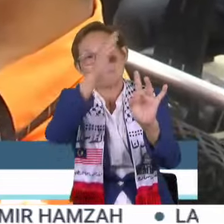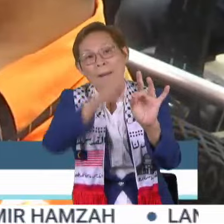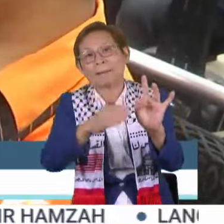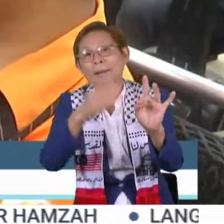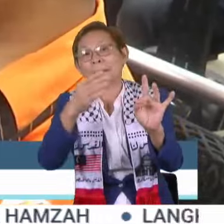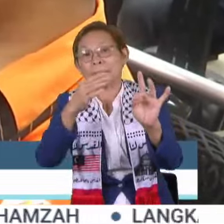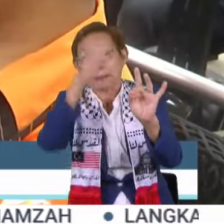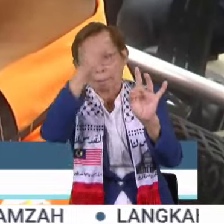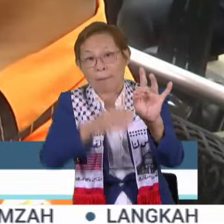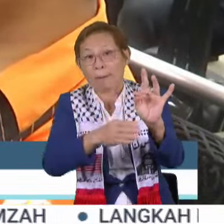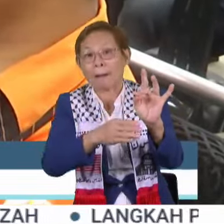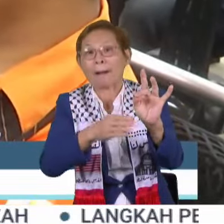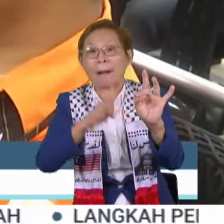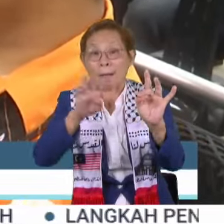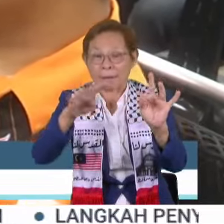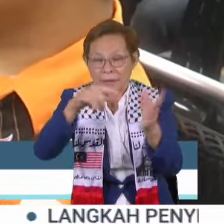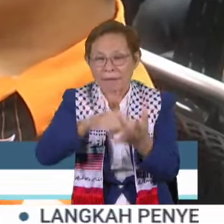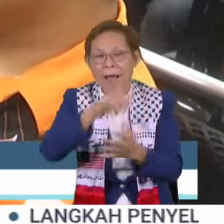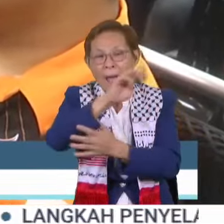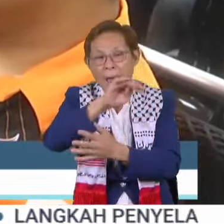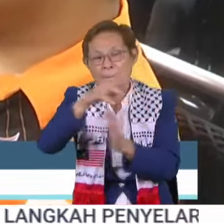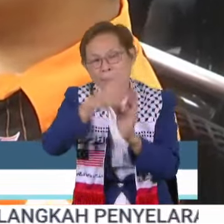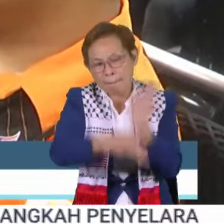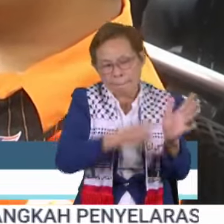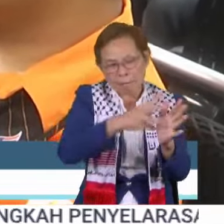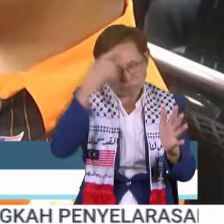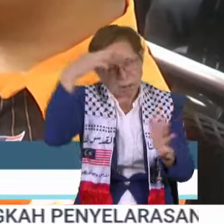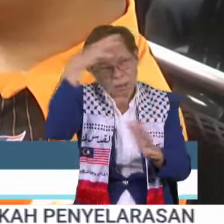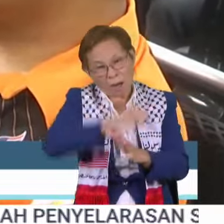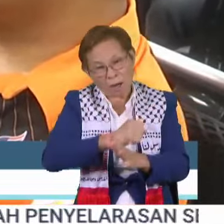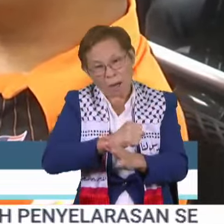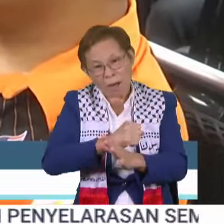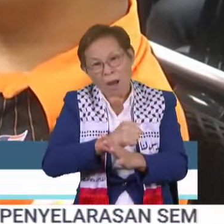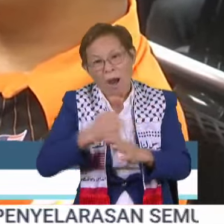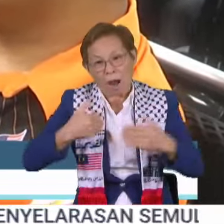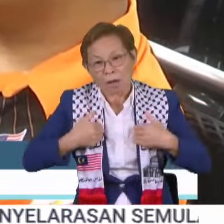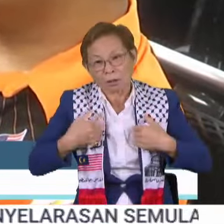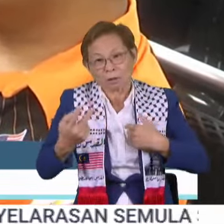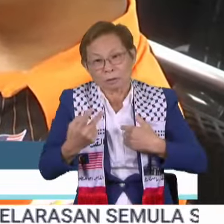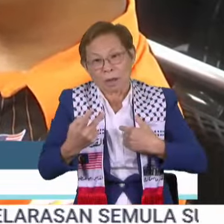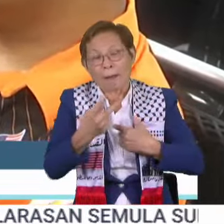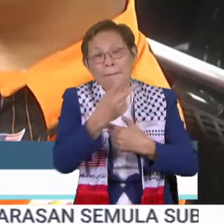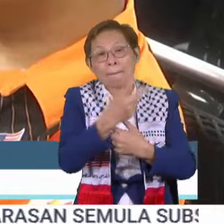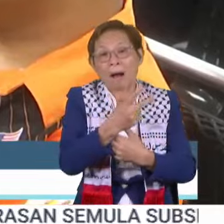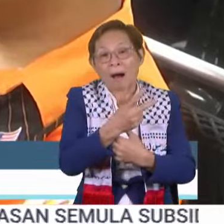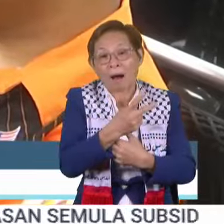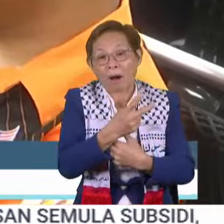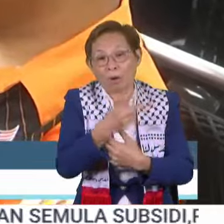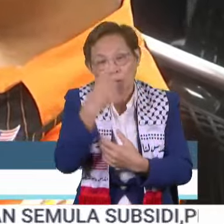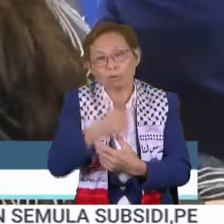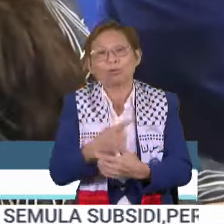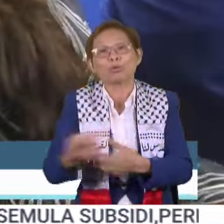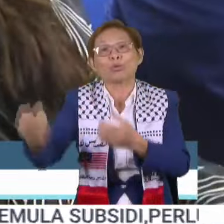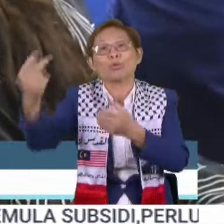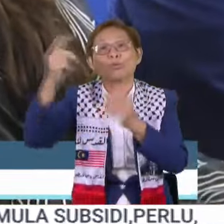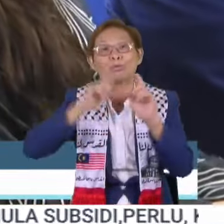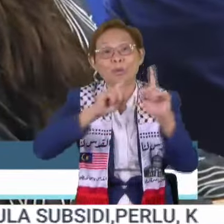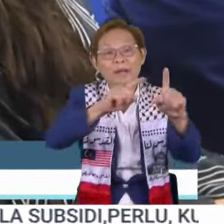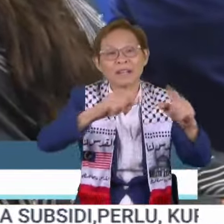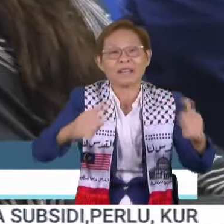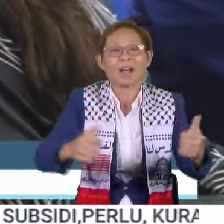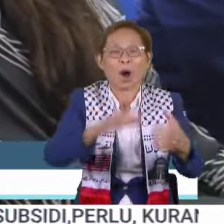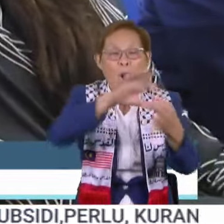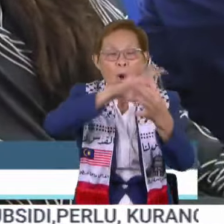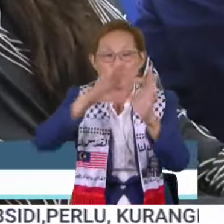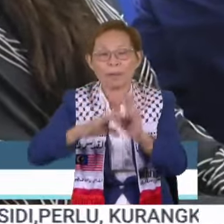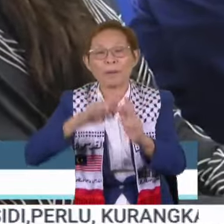secara merit, MPM juga menjangkakan menerima slot bipartite dan tiket wildcard untuk temasya itu menjelang Mei